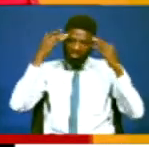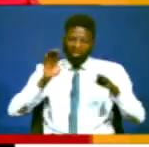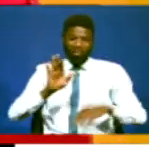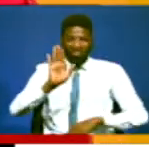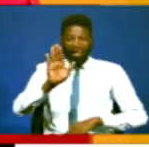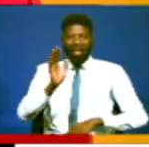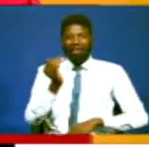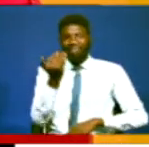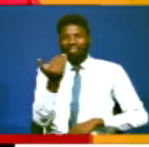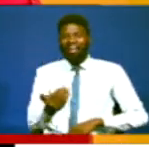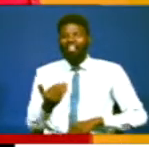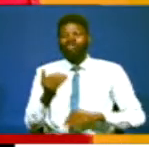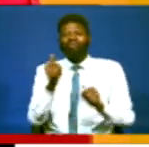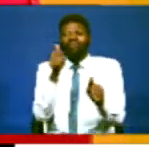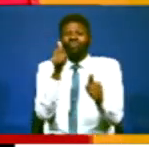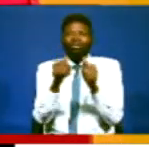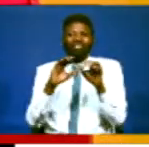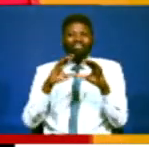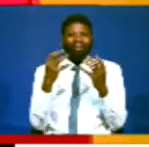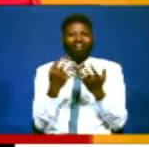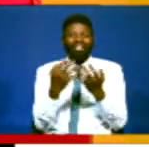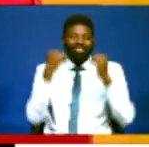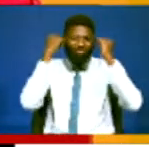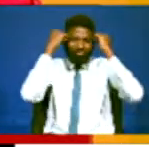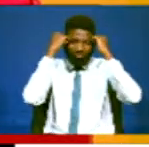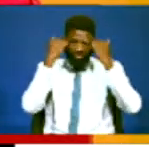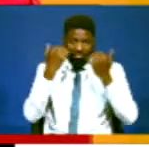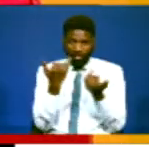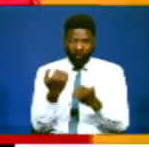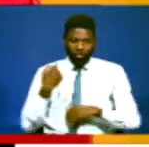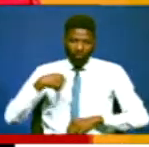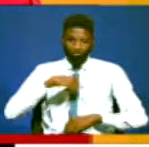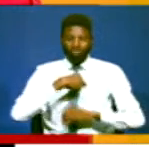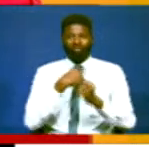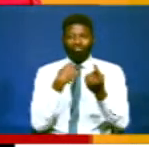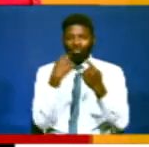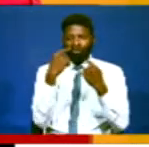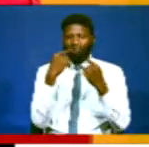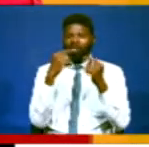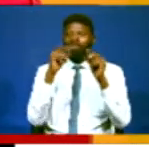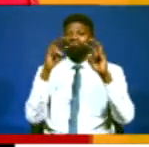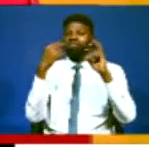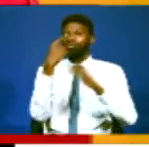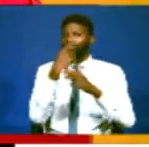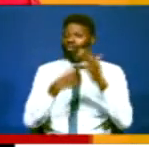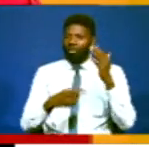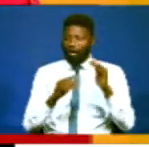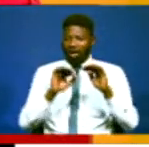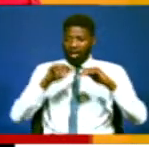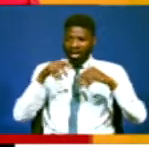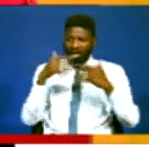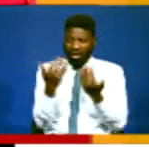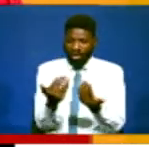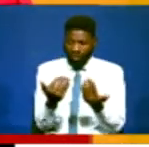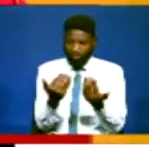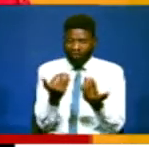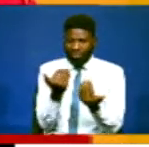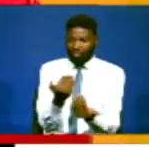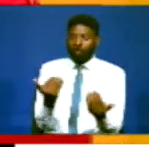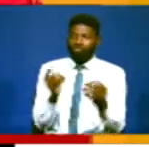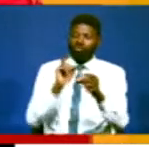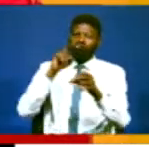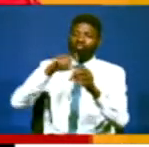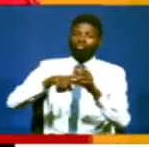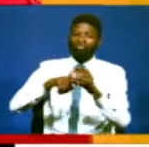sasa hivi tunazungumzia kuhusu jinsi ambavyo wanafunzi wanaenda kujiunga na junior secondary, na mzazi huyu ambaye mtoto wake yuasoma